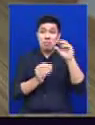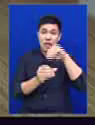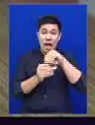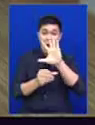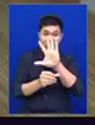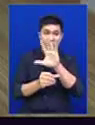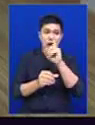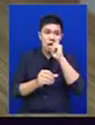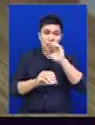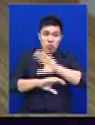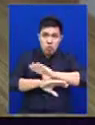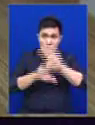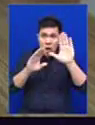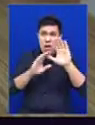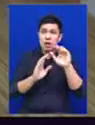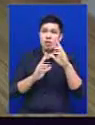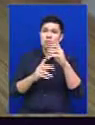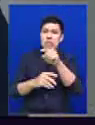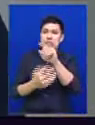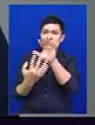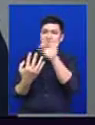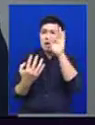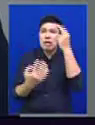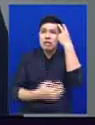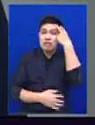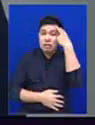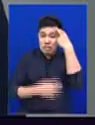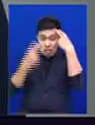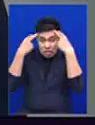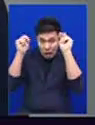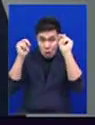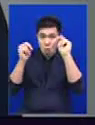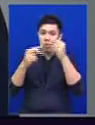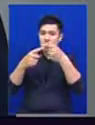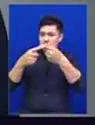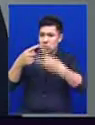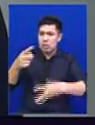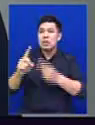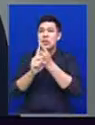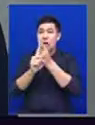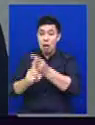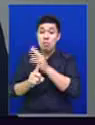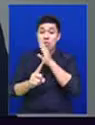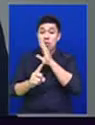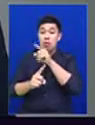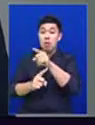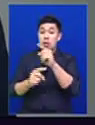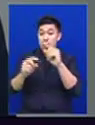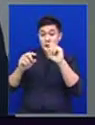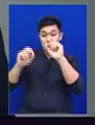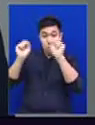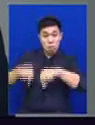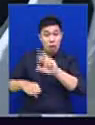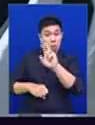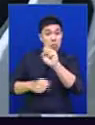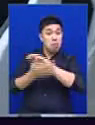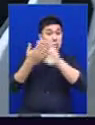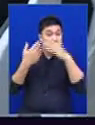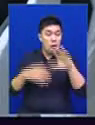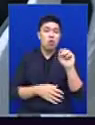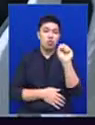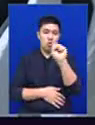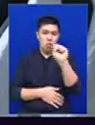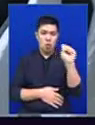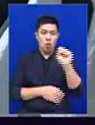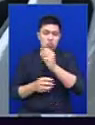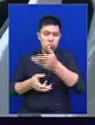พื่อยกเลิกเงื่อนไขการเลือกนายกรัฐมนตรีในบัญชีซึ่งเมื่อรัฐสภามีมติแล้วจึงให้สภาผู้แทนราษฎร